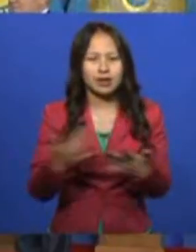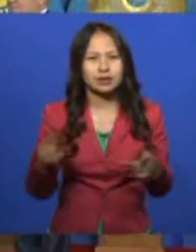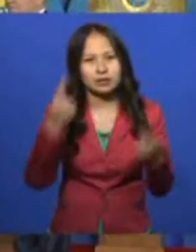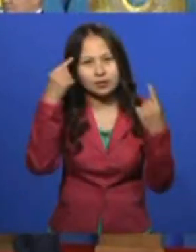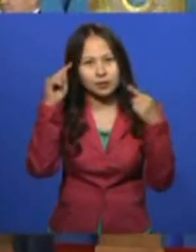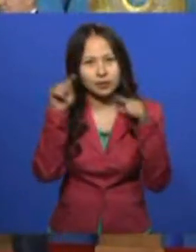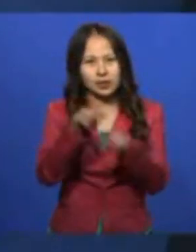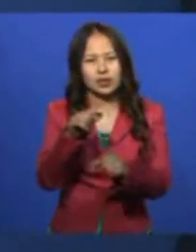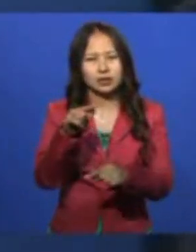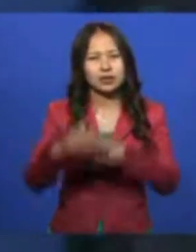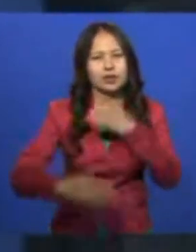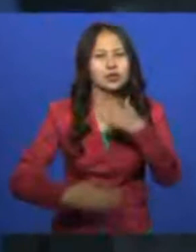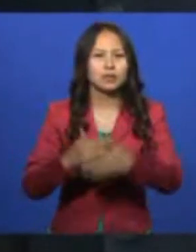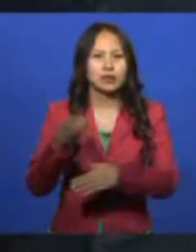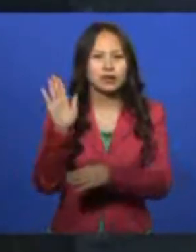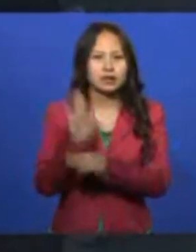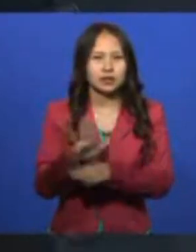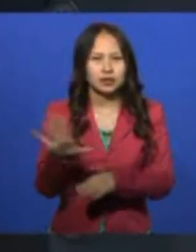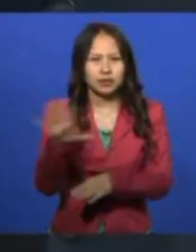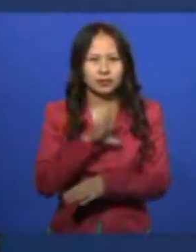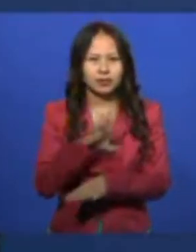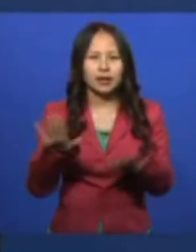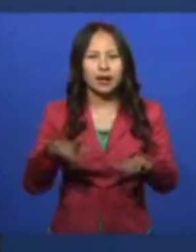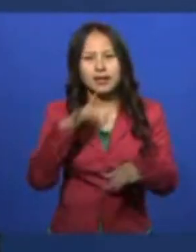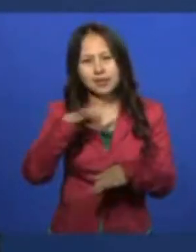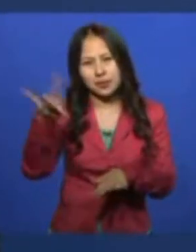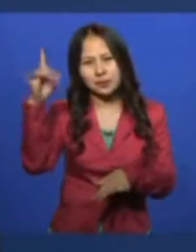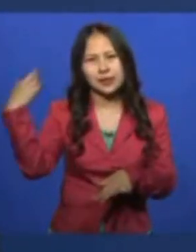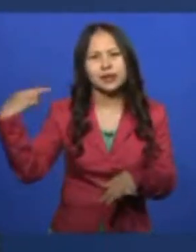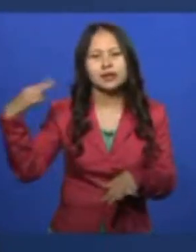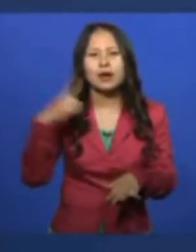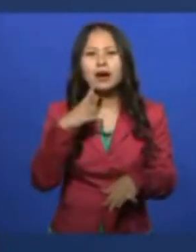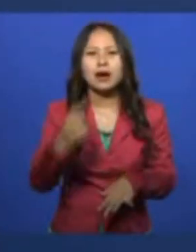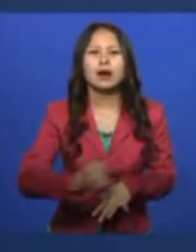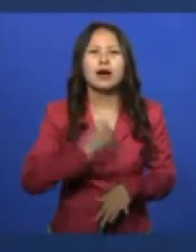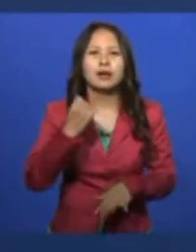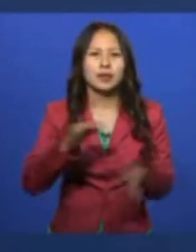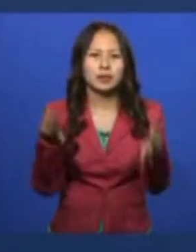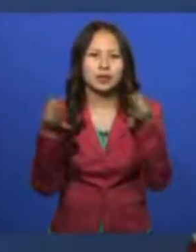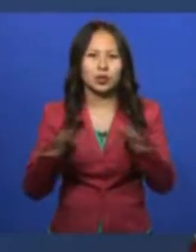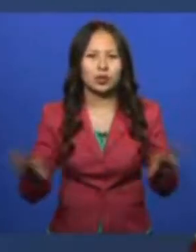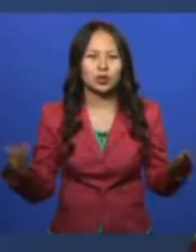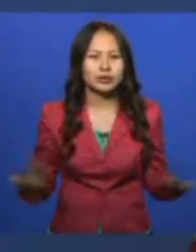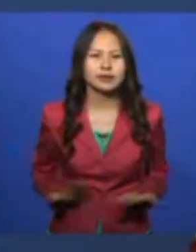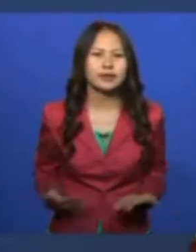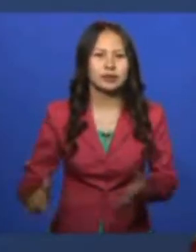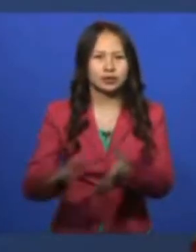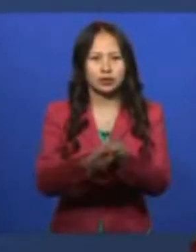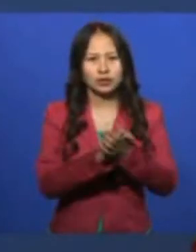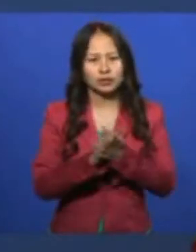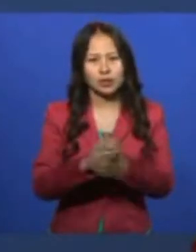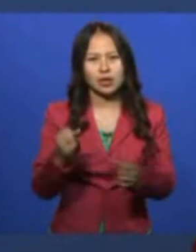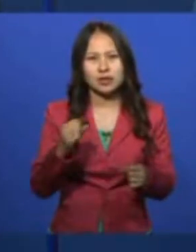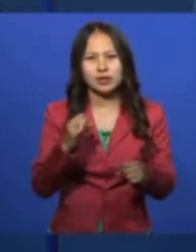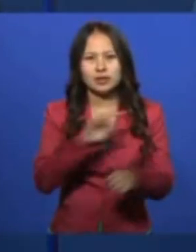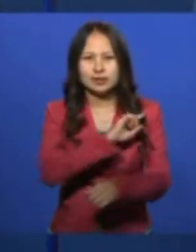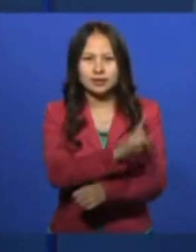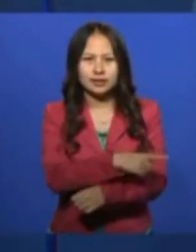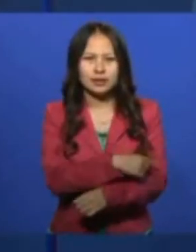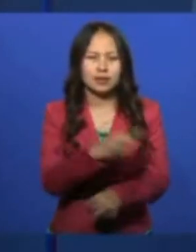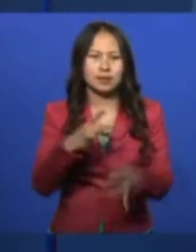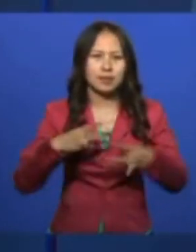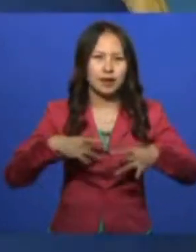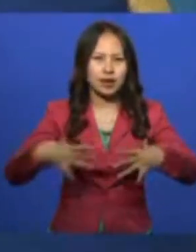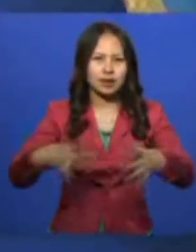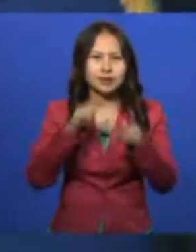мен сыныптық шендер тапсырды. Қазақстан президенті ұлттық армия ел тәуелсіздігі мен тұтастығының тірегі екенін айтты. Мереке қарсаңында